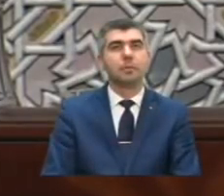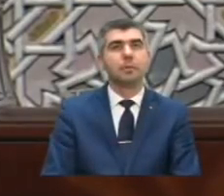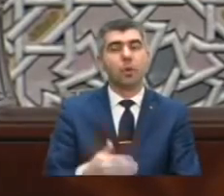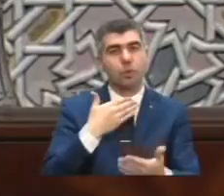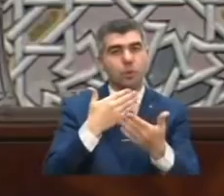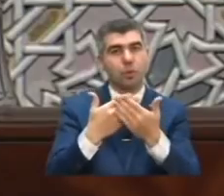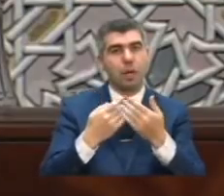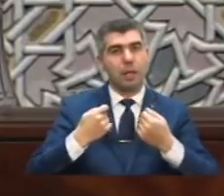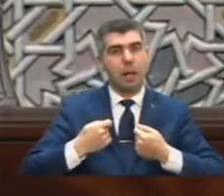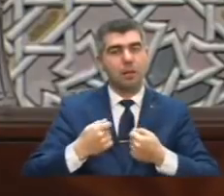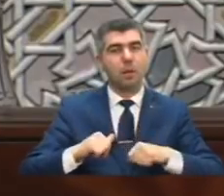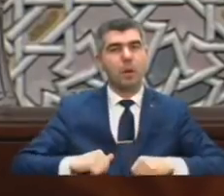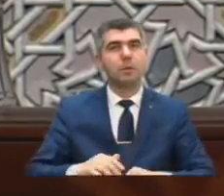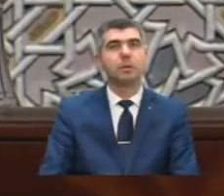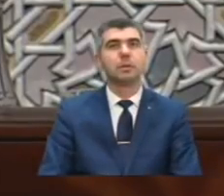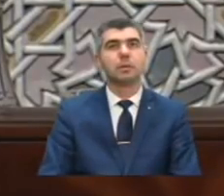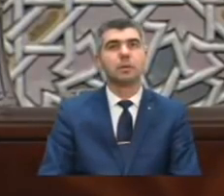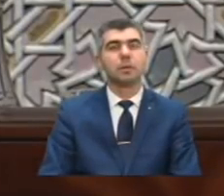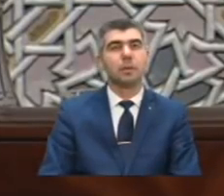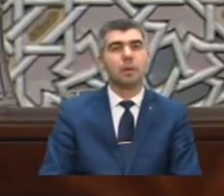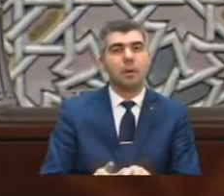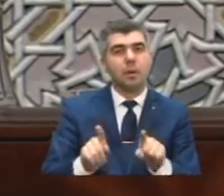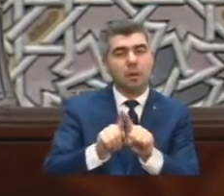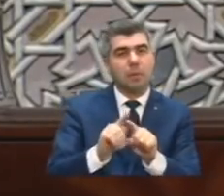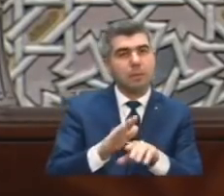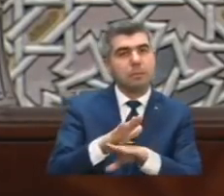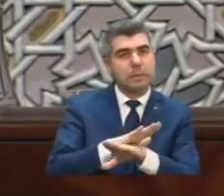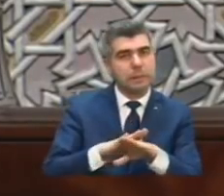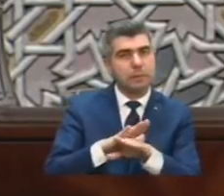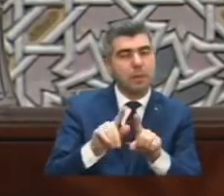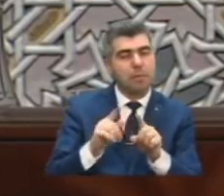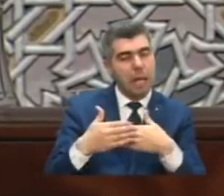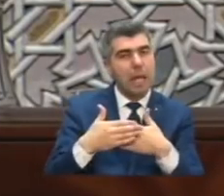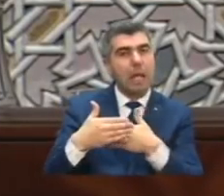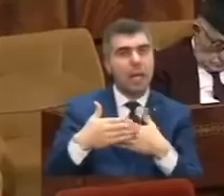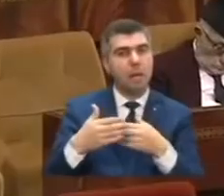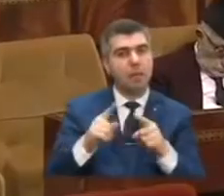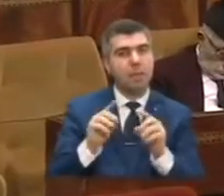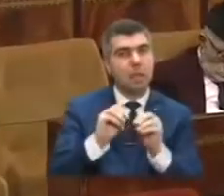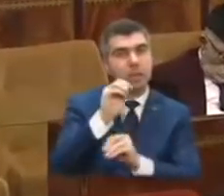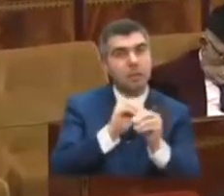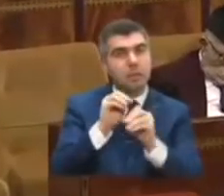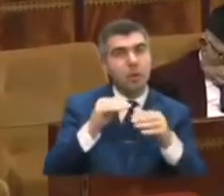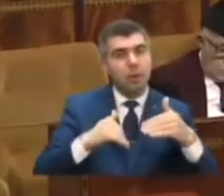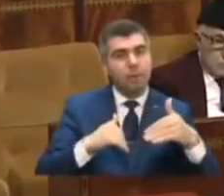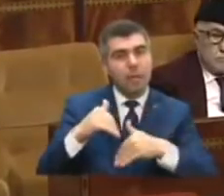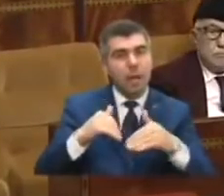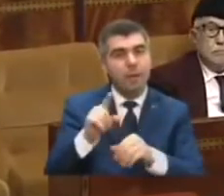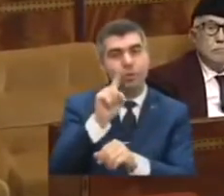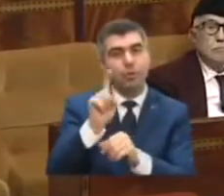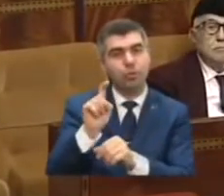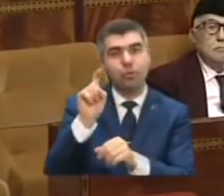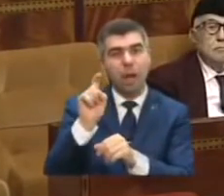الوزير، كنلتمس منكم باش يكون التدخل في القريب العاجل إصلاح الطريق الرابطة بين جامعة